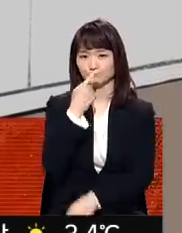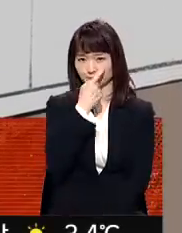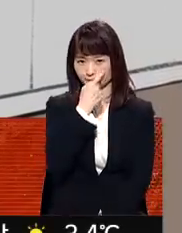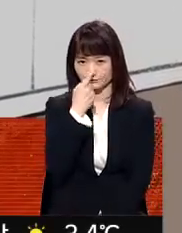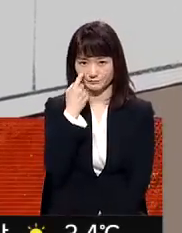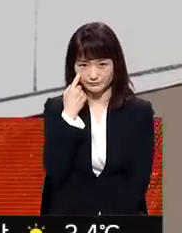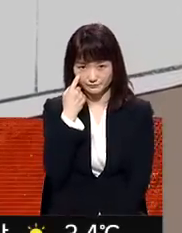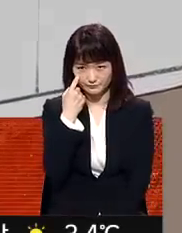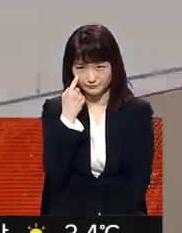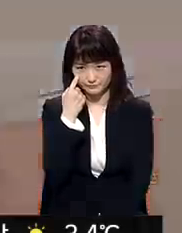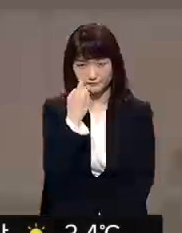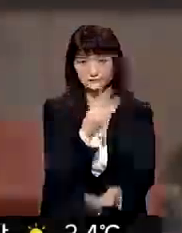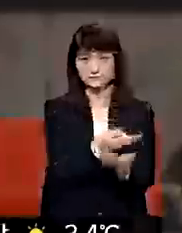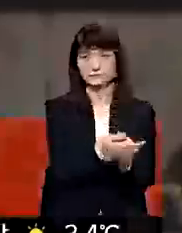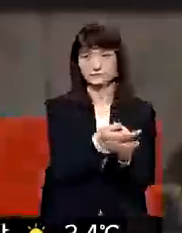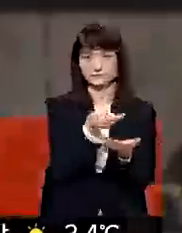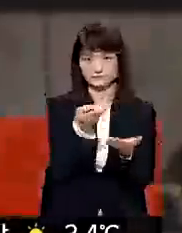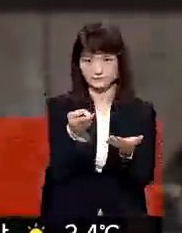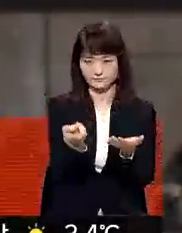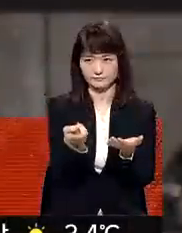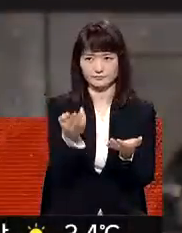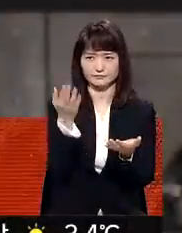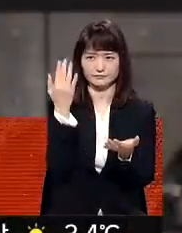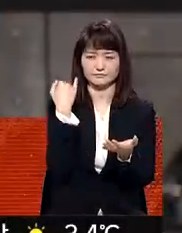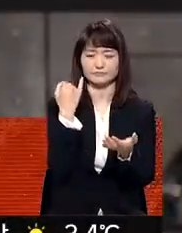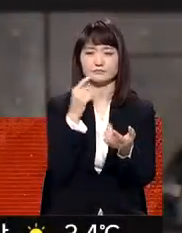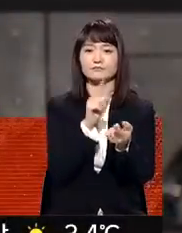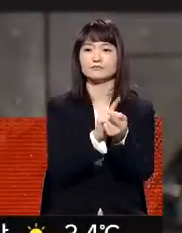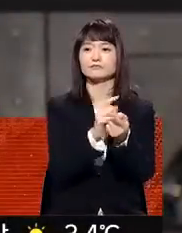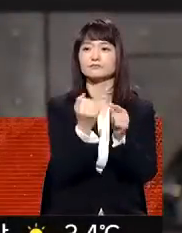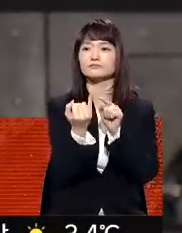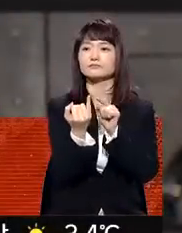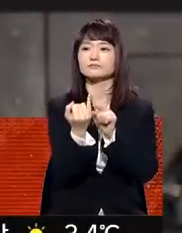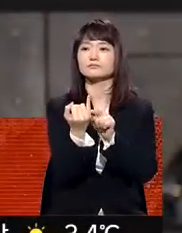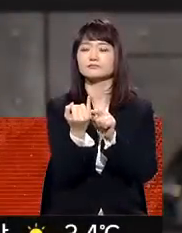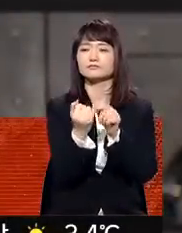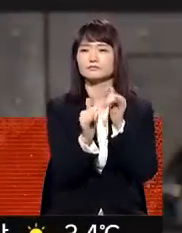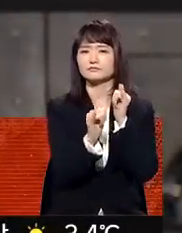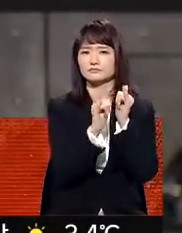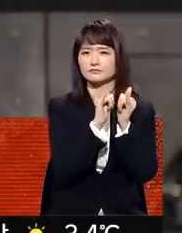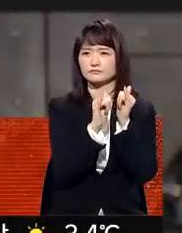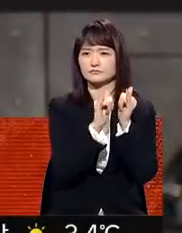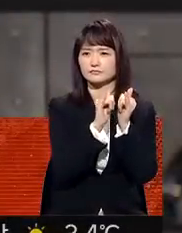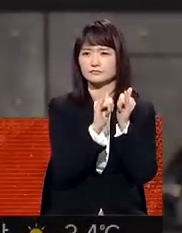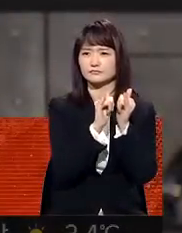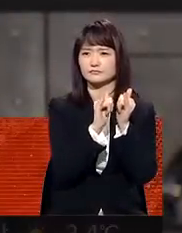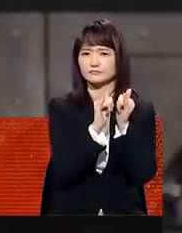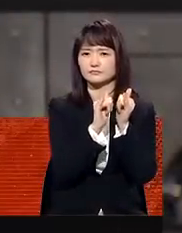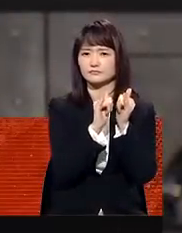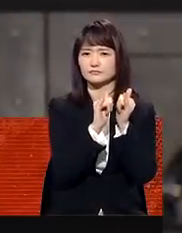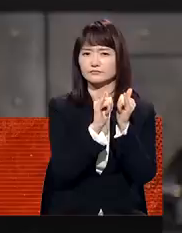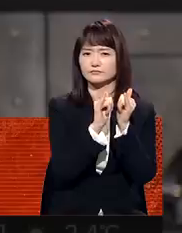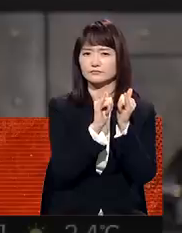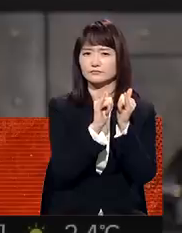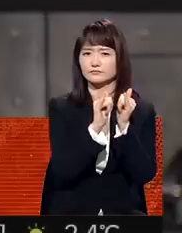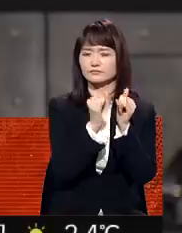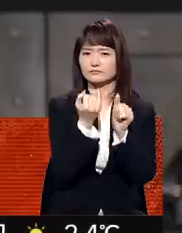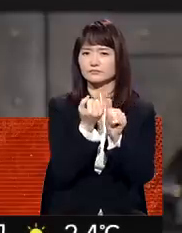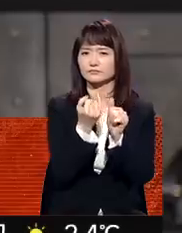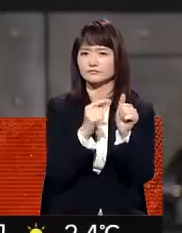봤더니 태어난 후에 그 전에 만났던 여자였습니까 계속 연락해 가지고 만났던 사이죠